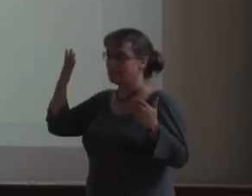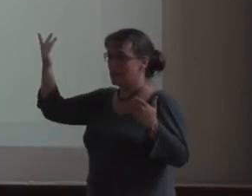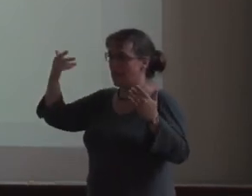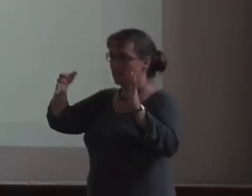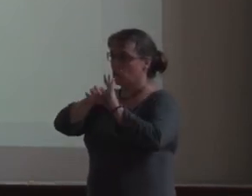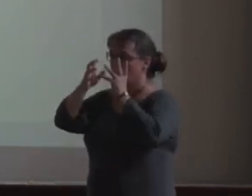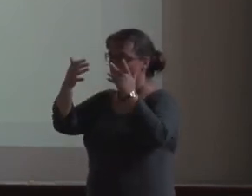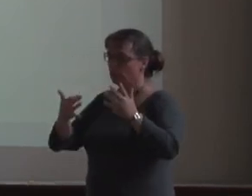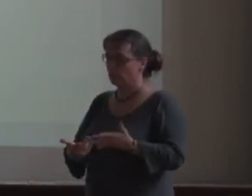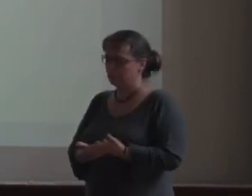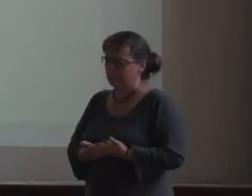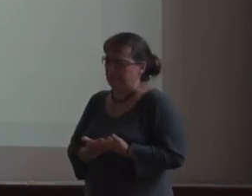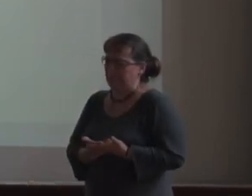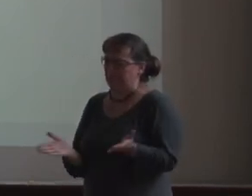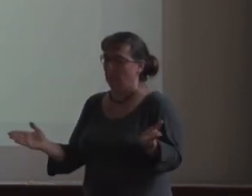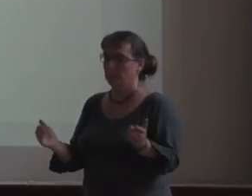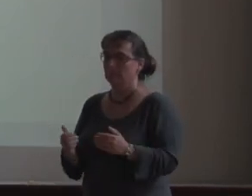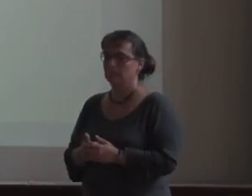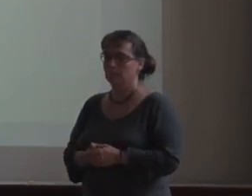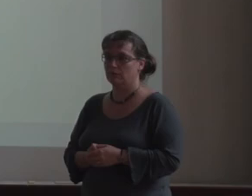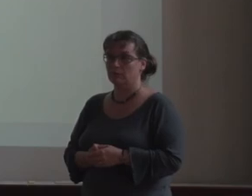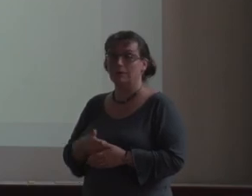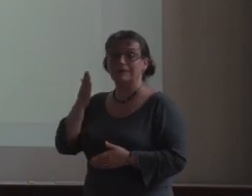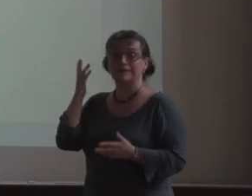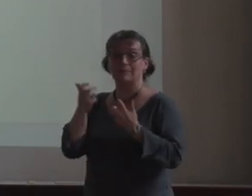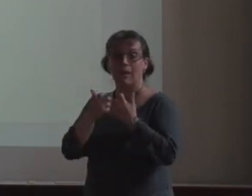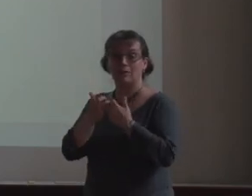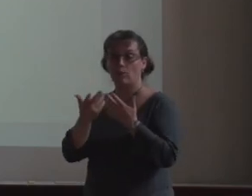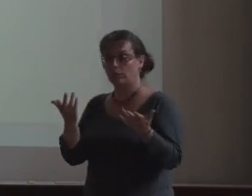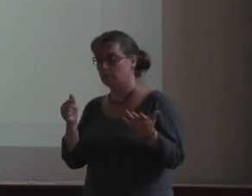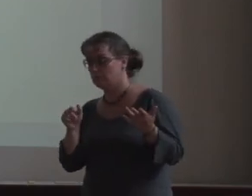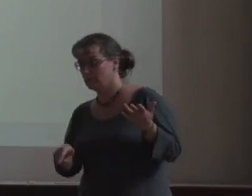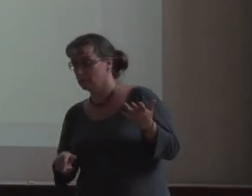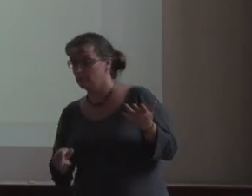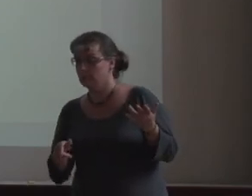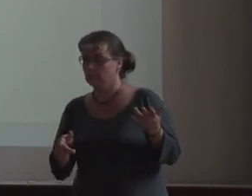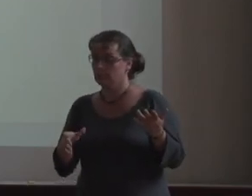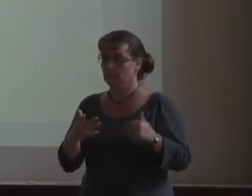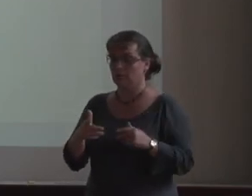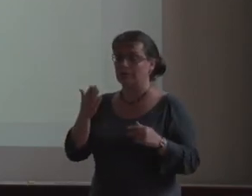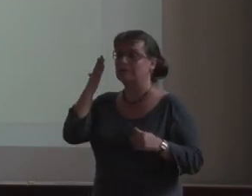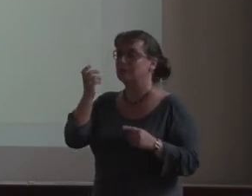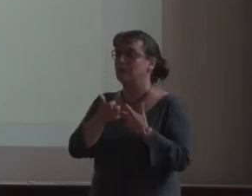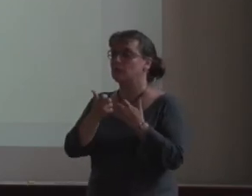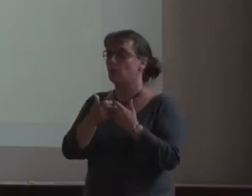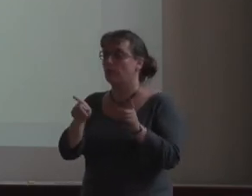n'y a aucune gestion d'erreur. Si jamais à l'intérieur de notre programme, il y a deux tâches qui essaient de lire en